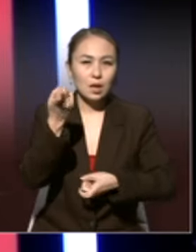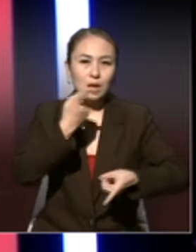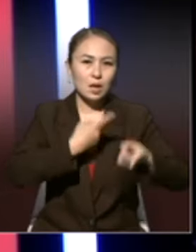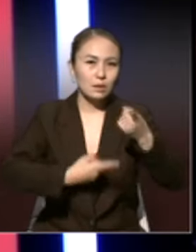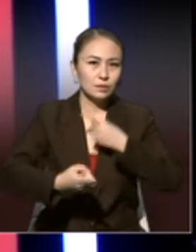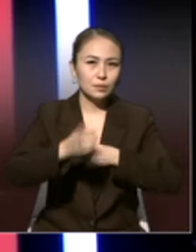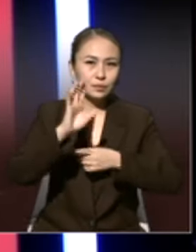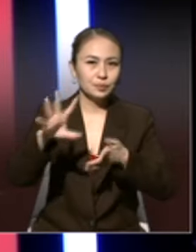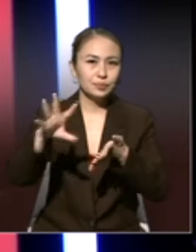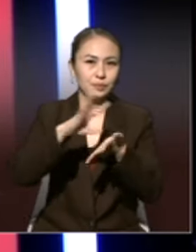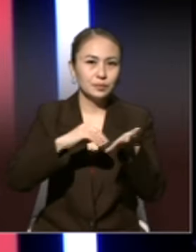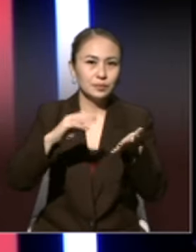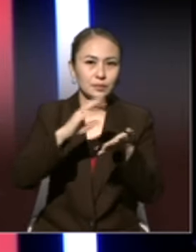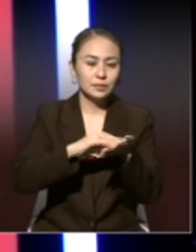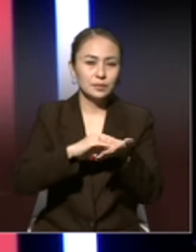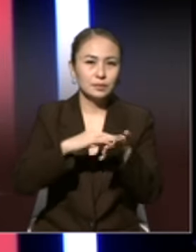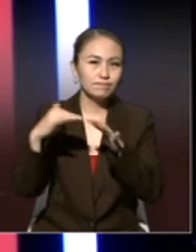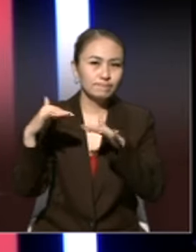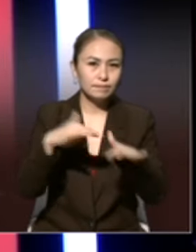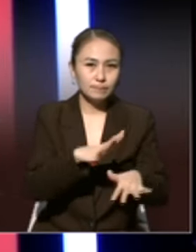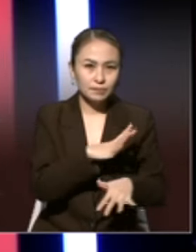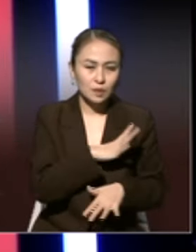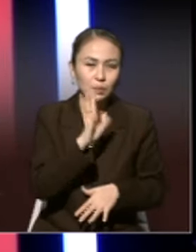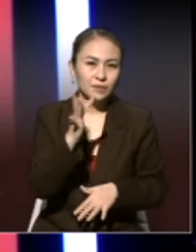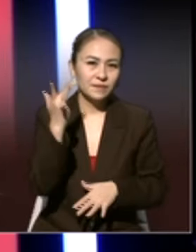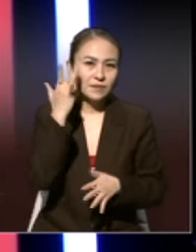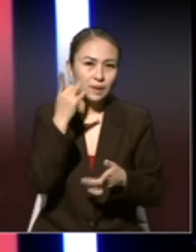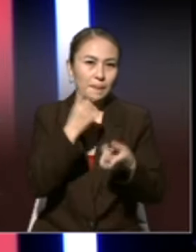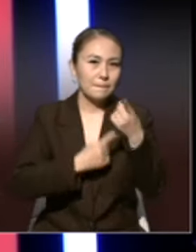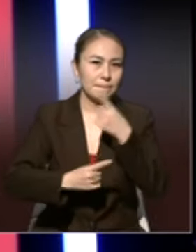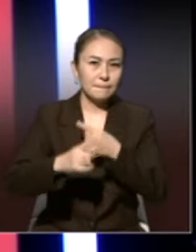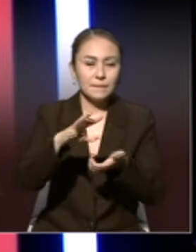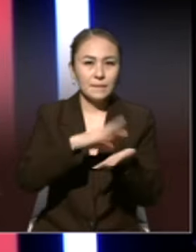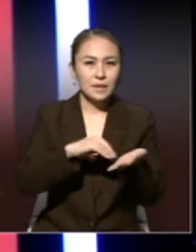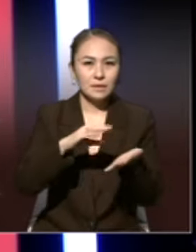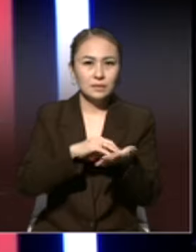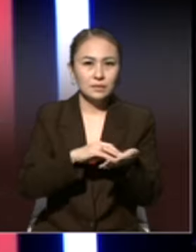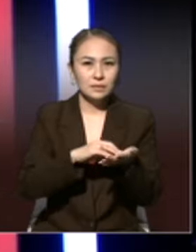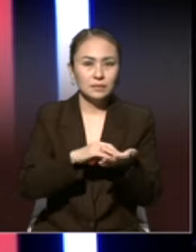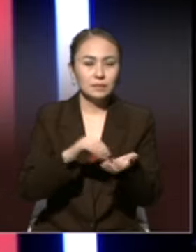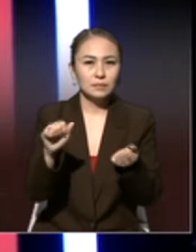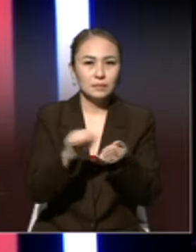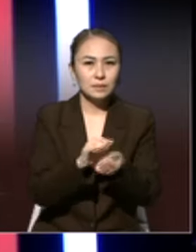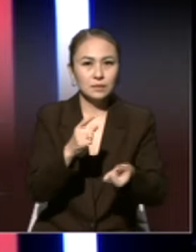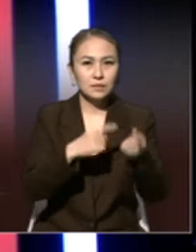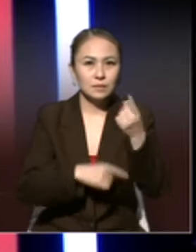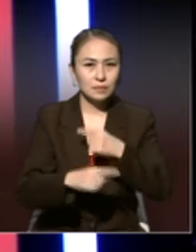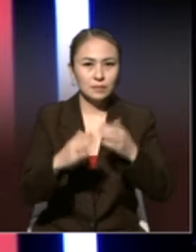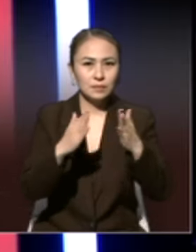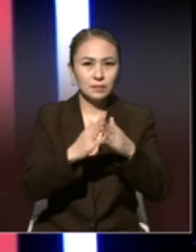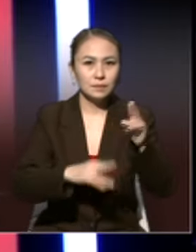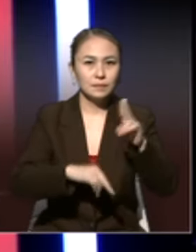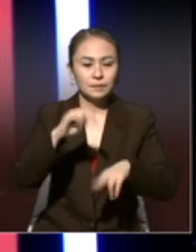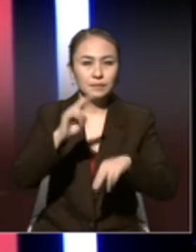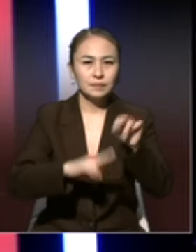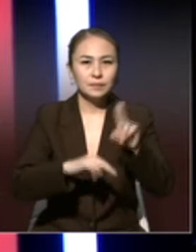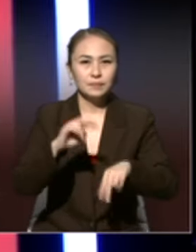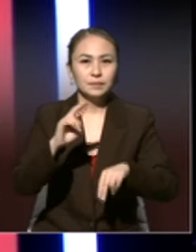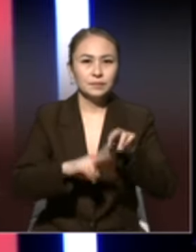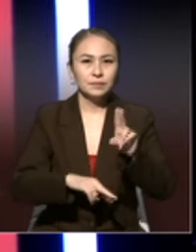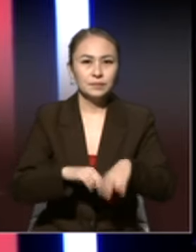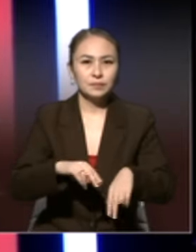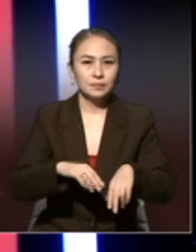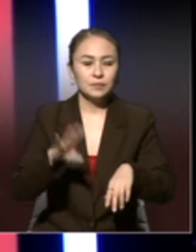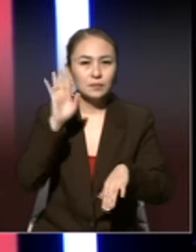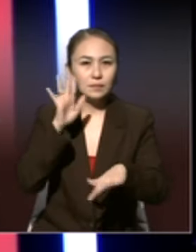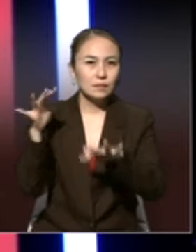ғой. Су келіп кеткен жерге қайттан келеді. Бірақ бізде қалай? Су болған жер кепкеннен кейін қайттан сол жерге үй соғады. Су